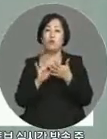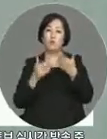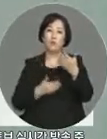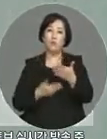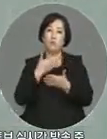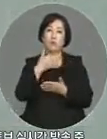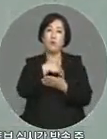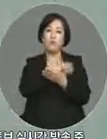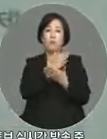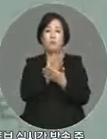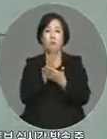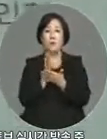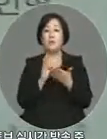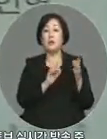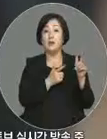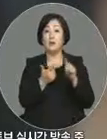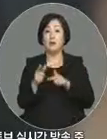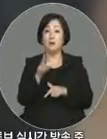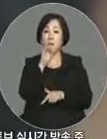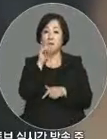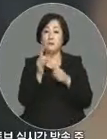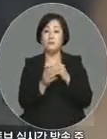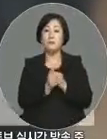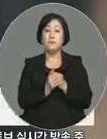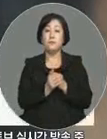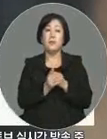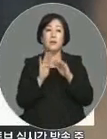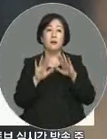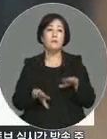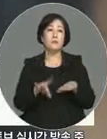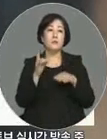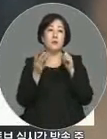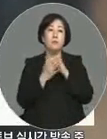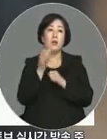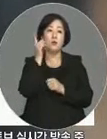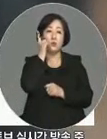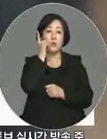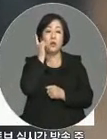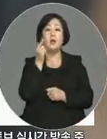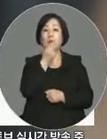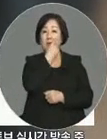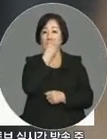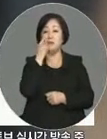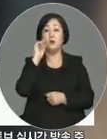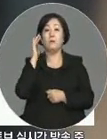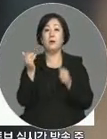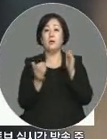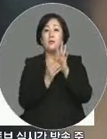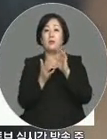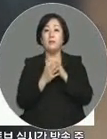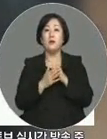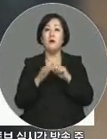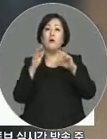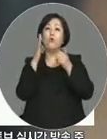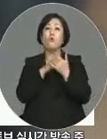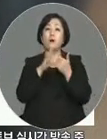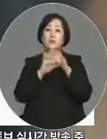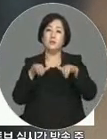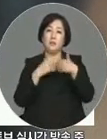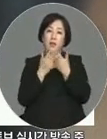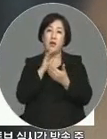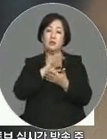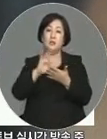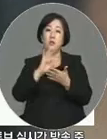점점 다양해지고 있습니다. 핸드폰 번호만 인증만 하면 다 알게 돼서 어린애들 다 애들한테